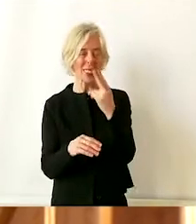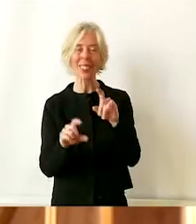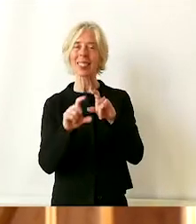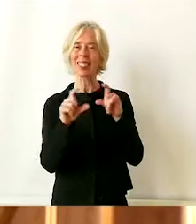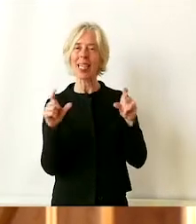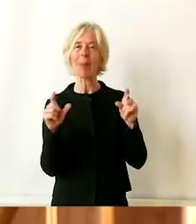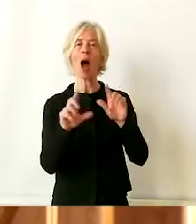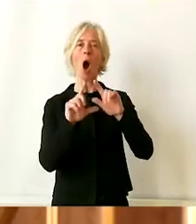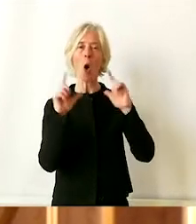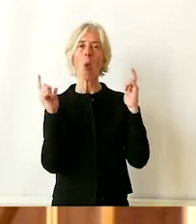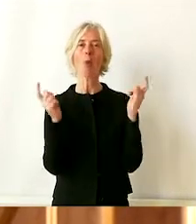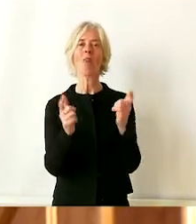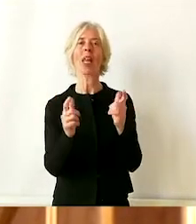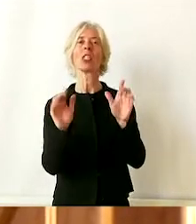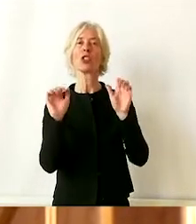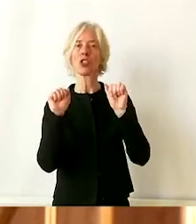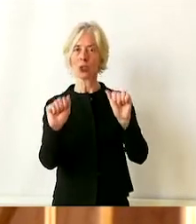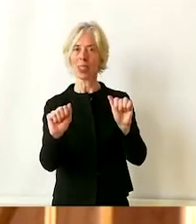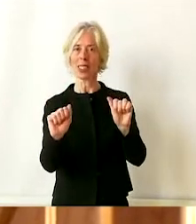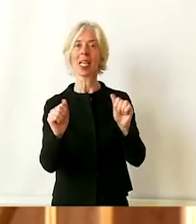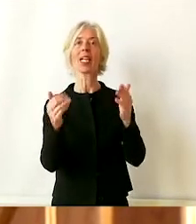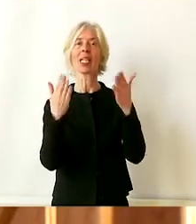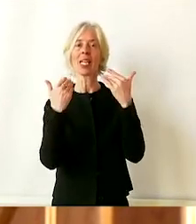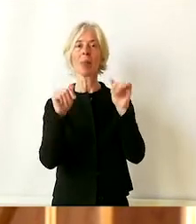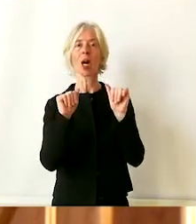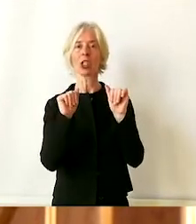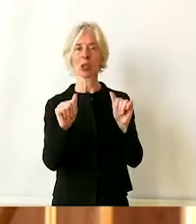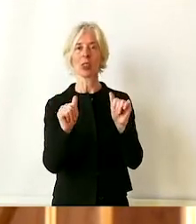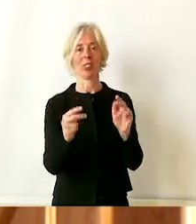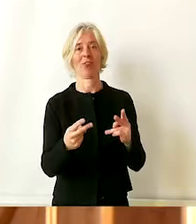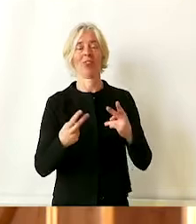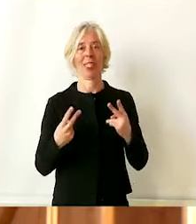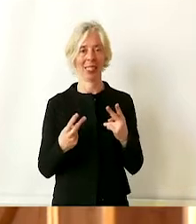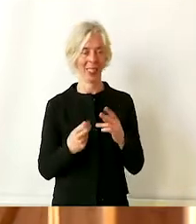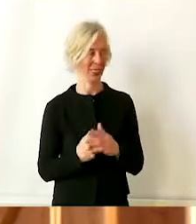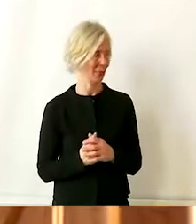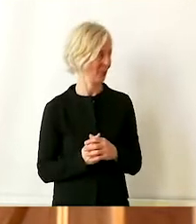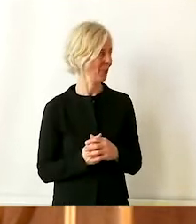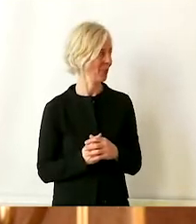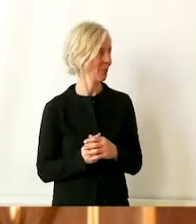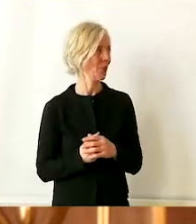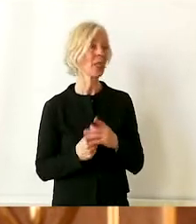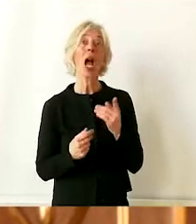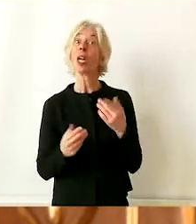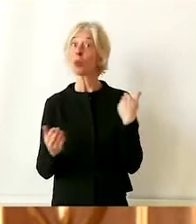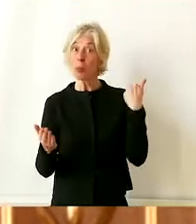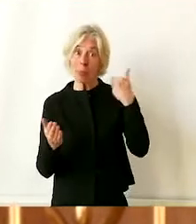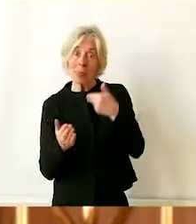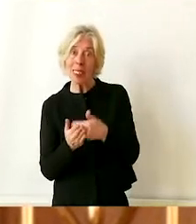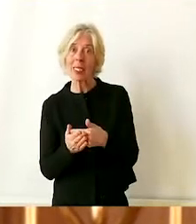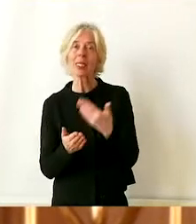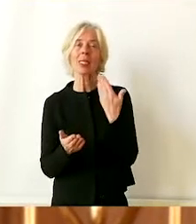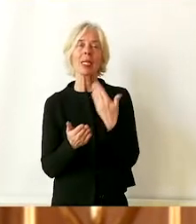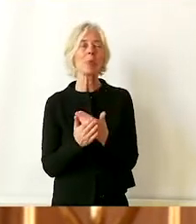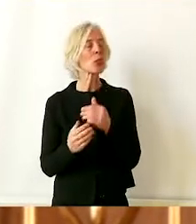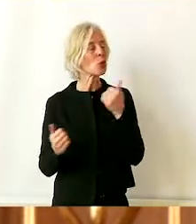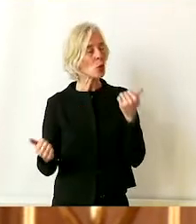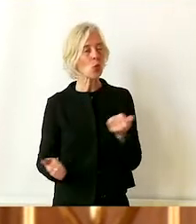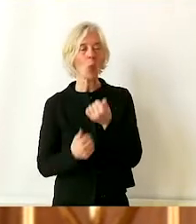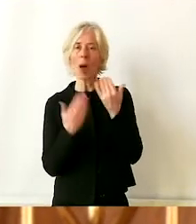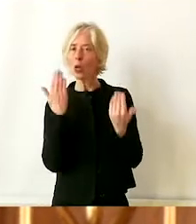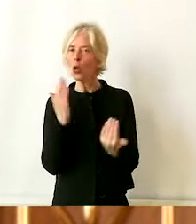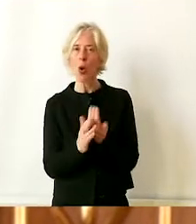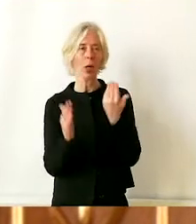eingerannt. Der Klimaschutz war in den Unternehmen schon relativ weit fortgeschritten. Es gibt tolle Ideen, innovative Ideen. Und